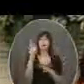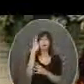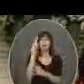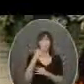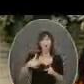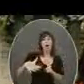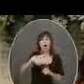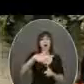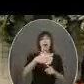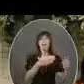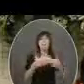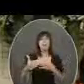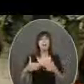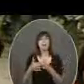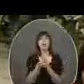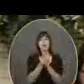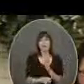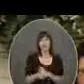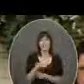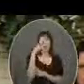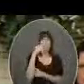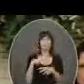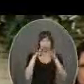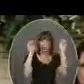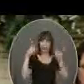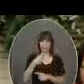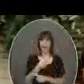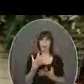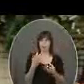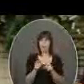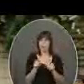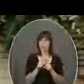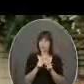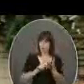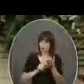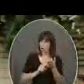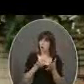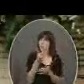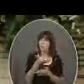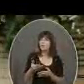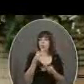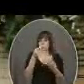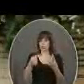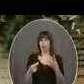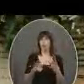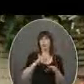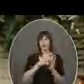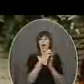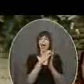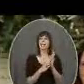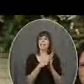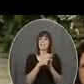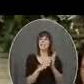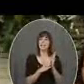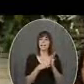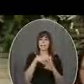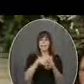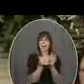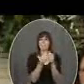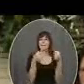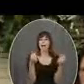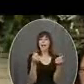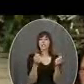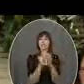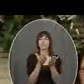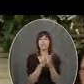défavorisés, M. le Président. Et je veux aussi rectifier certains éléments de l'article de la presse de ce